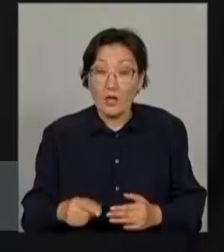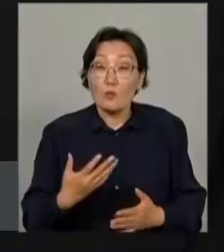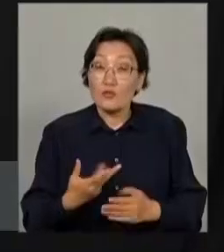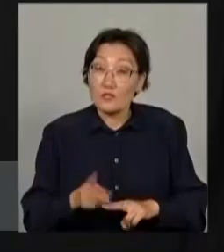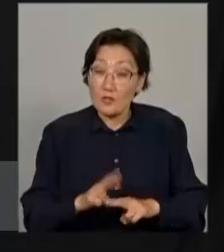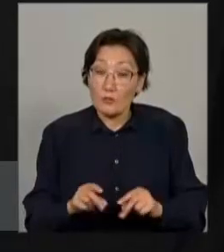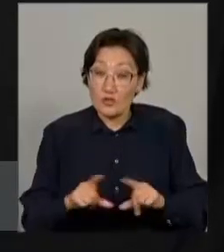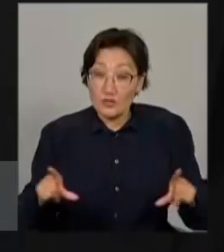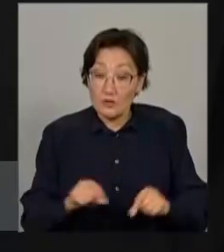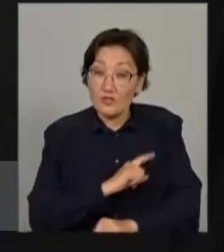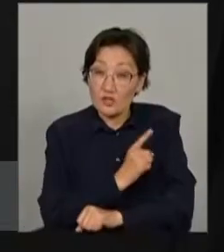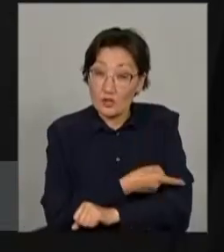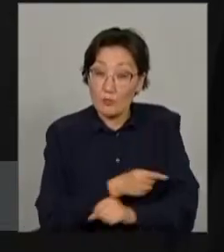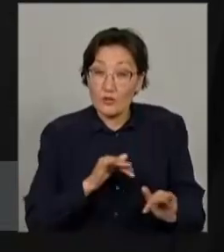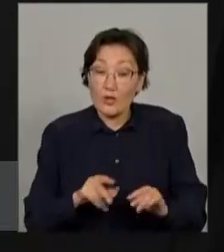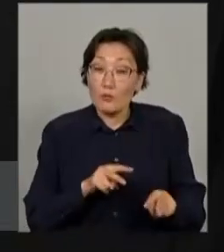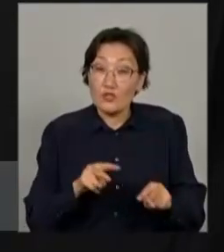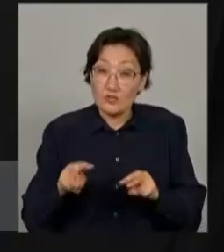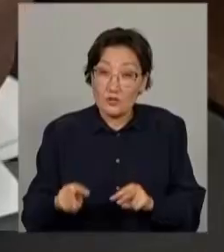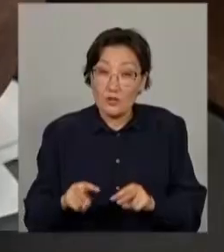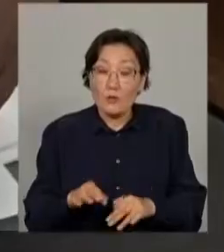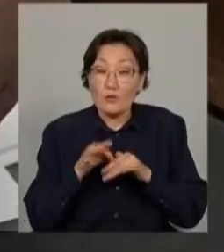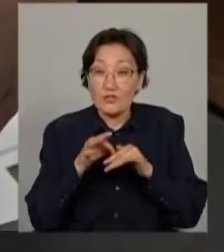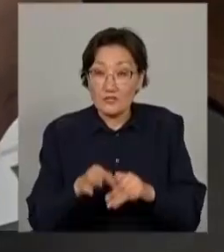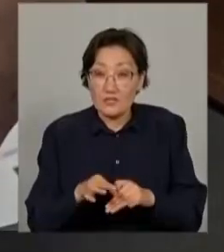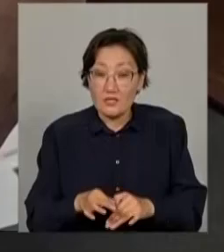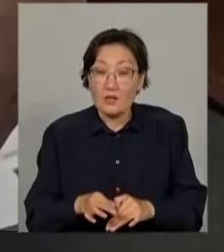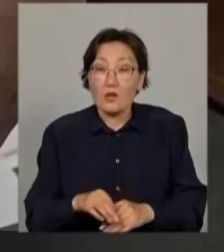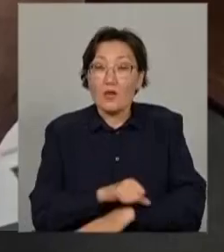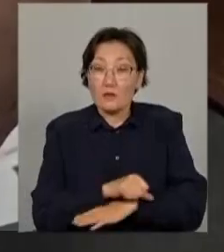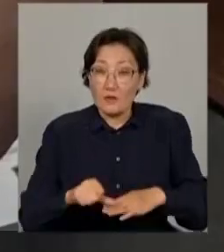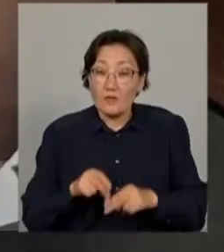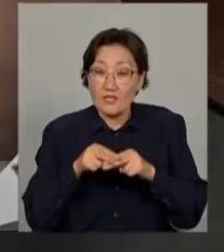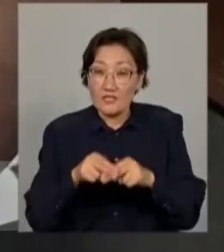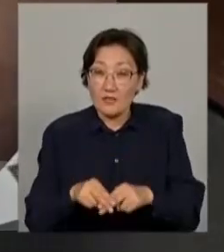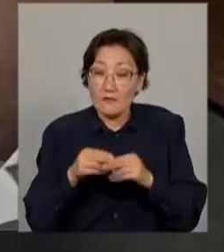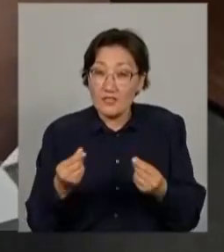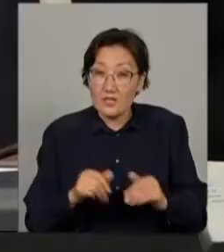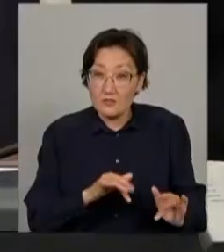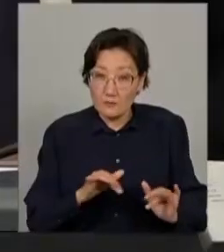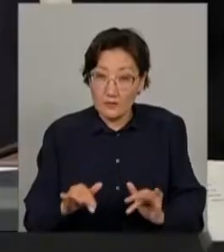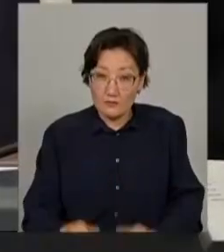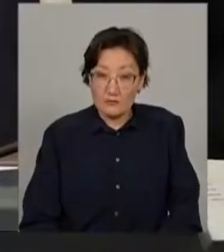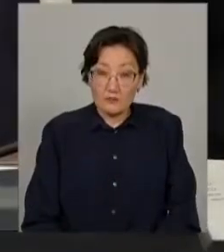этого, ведомство усилило меры контроля за проведением трансграничных финансовых операций.